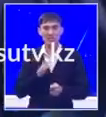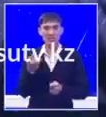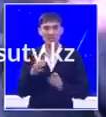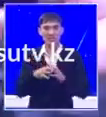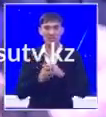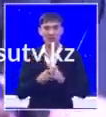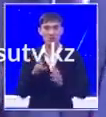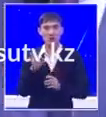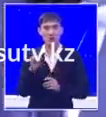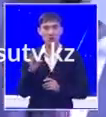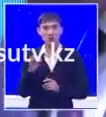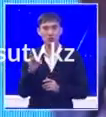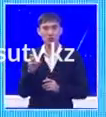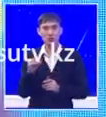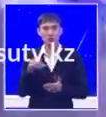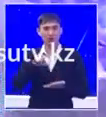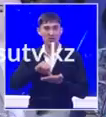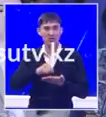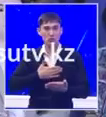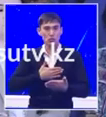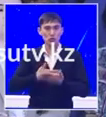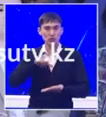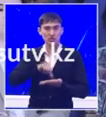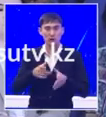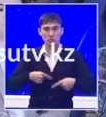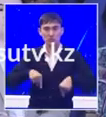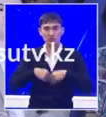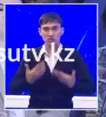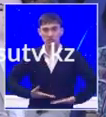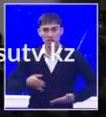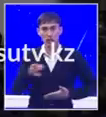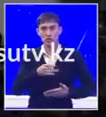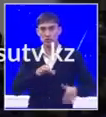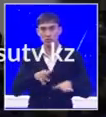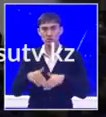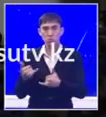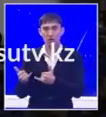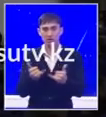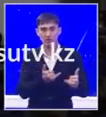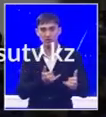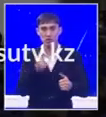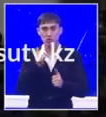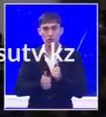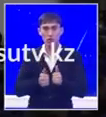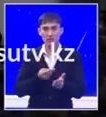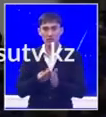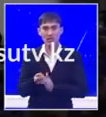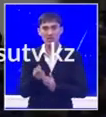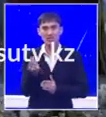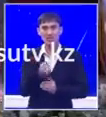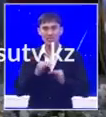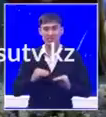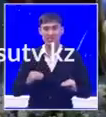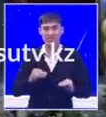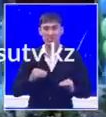юрий дембицкий он активно участвует в общественной жизни района занимается благотворительностью ежегодно выделяет средства детям